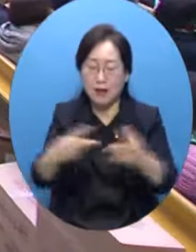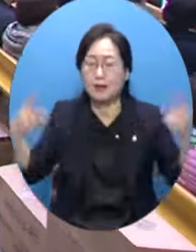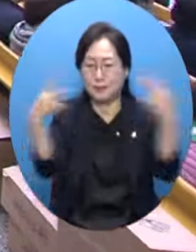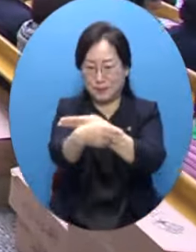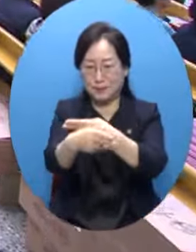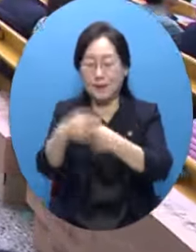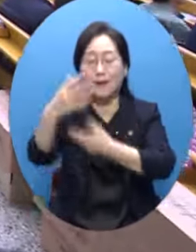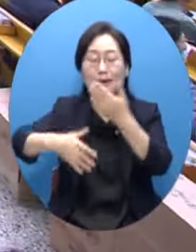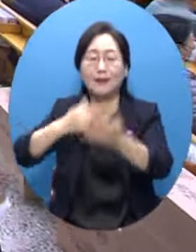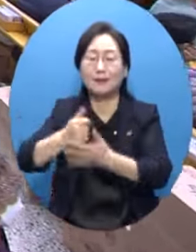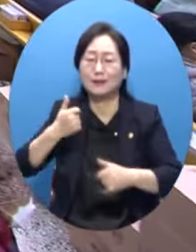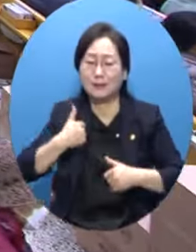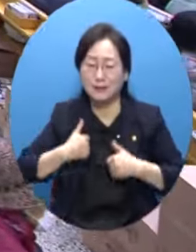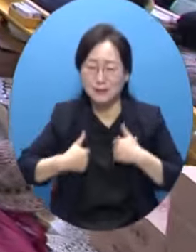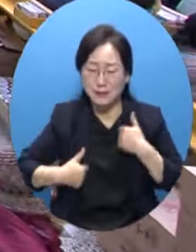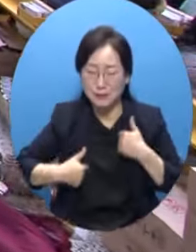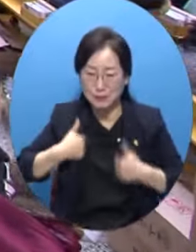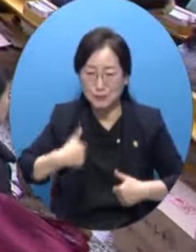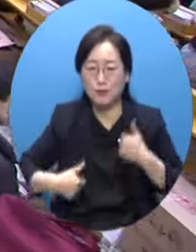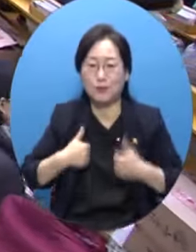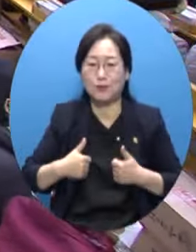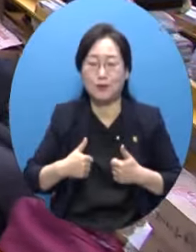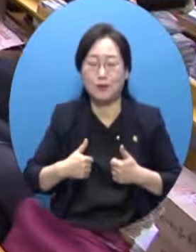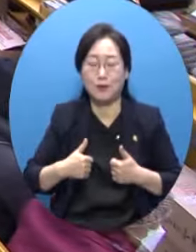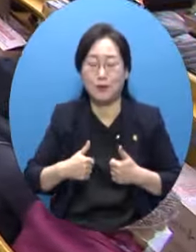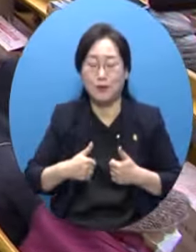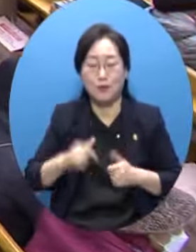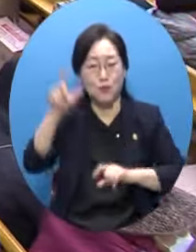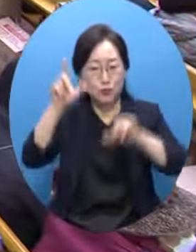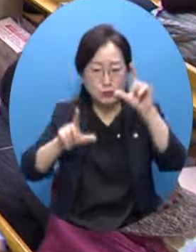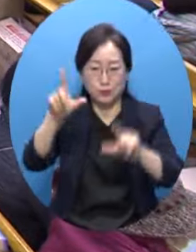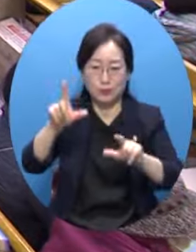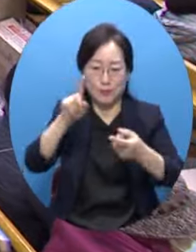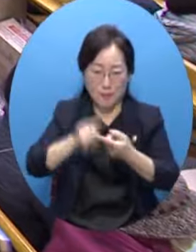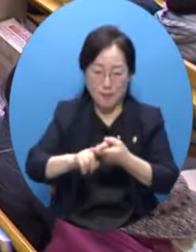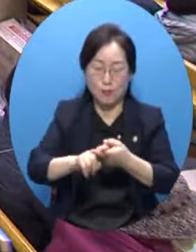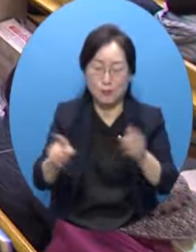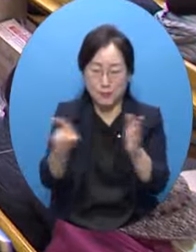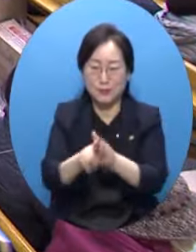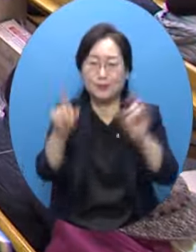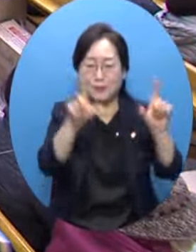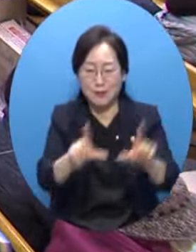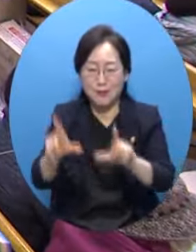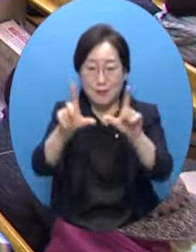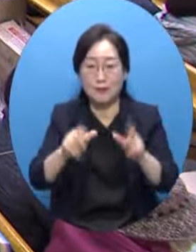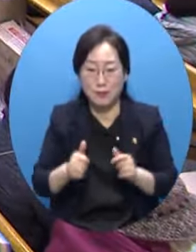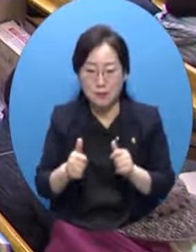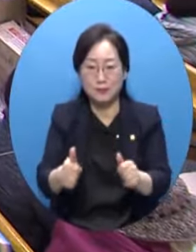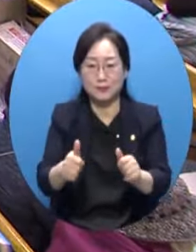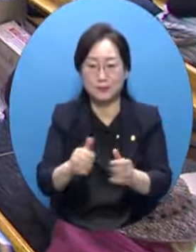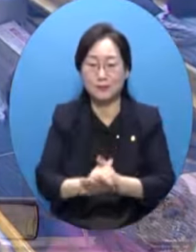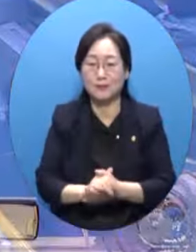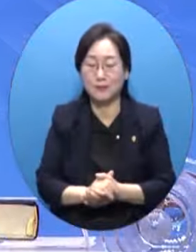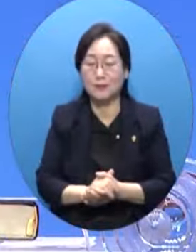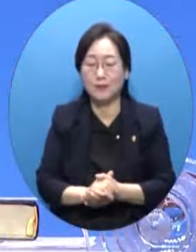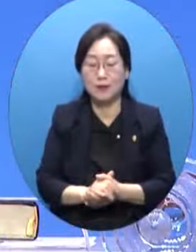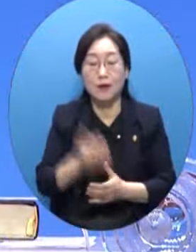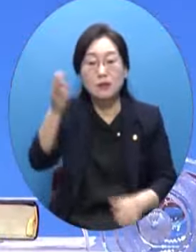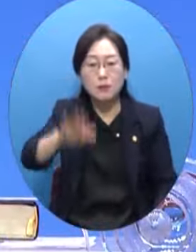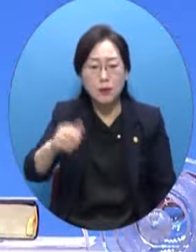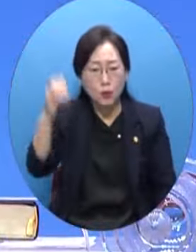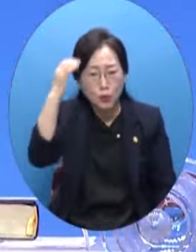하나님 기뻐하시는 주님의 일꾼으로서 신앙생활 열심히 하며 일하게 되었는데 고난이